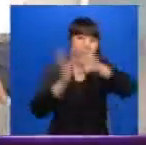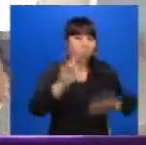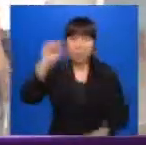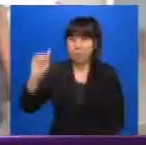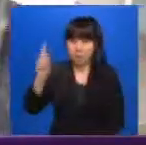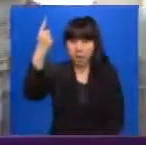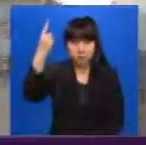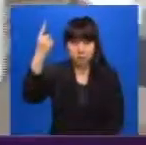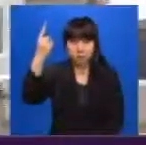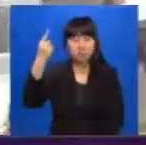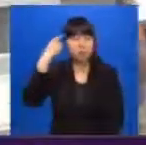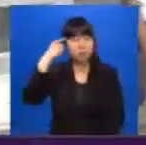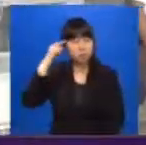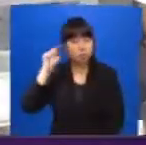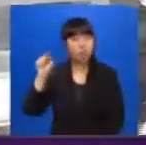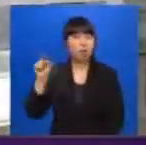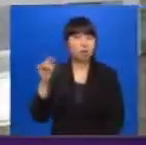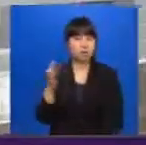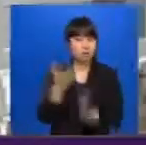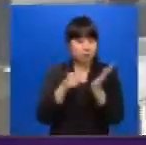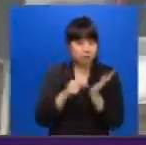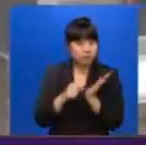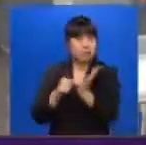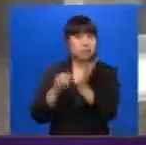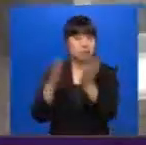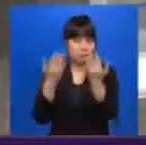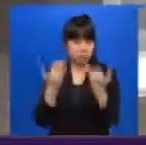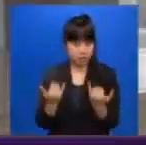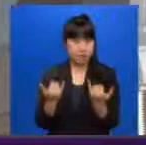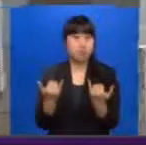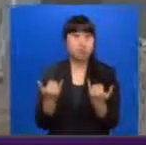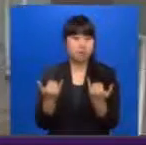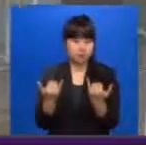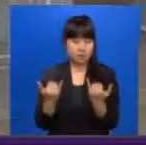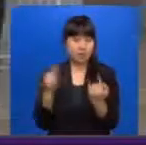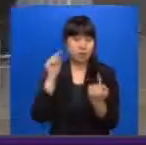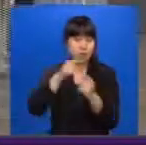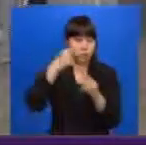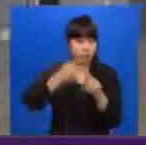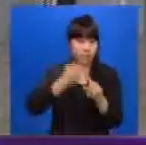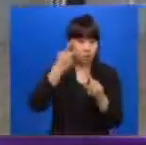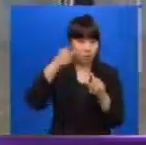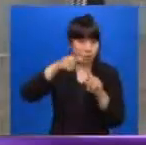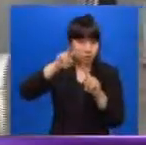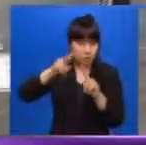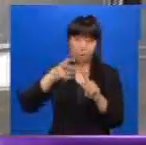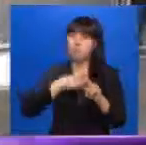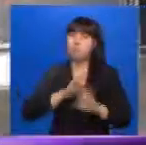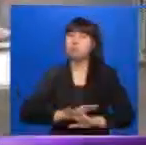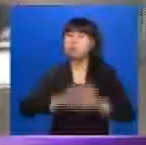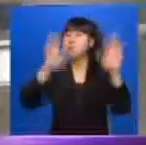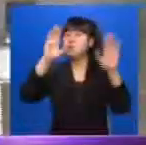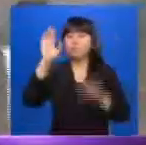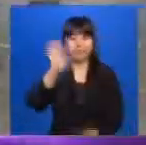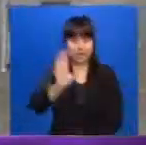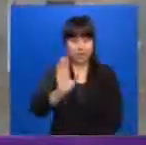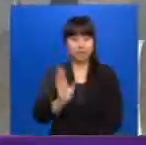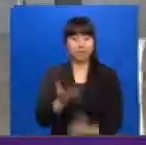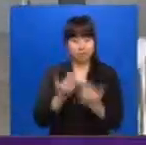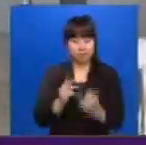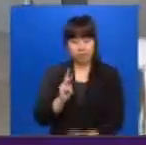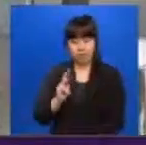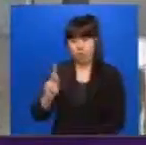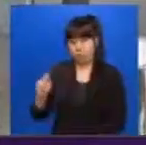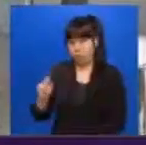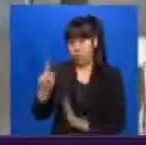ถูกตีกลับพร้อมยืนยันนะคะว่าการยื่นเรื่องนี้ไม่ใช่เพื่อให้การเลือกตั้งในวันที่ 2ก.พ.นั้นเป็นโมฆะซึ่งกต่อนั้น